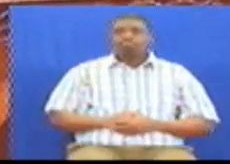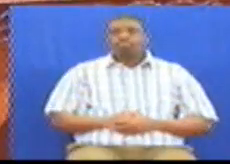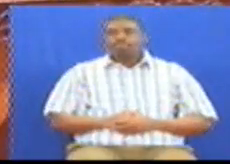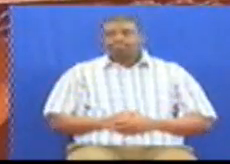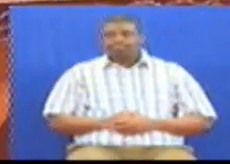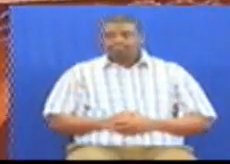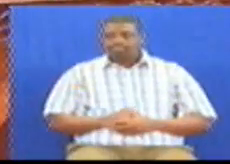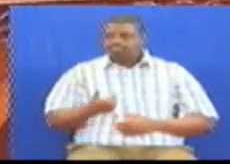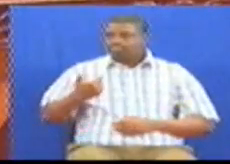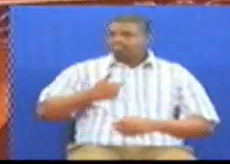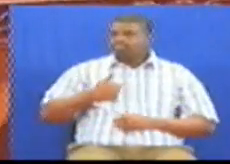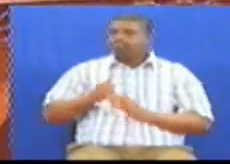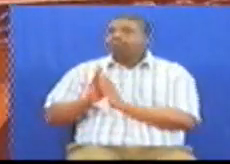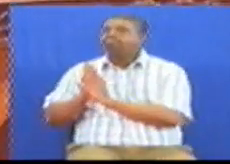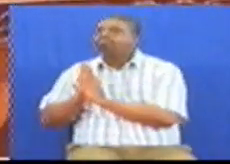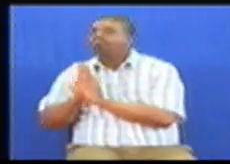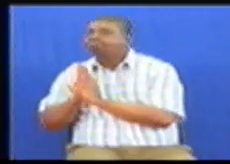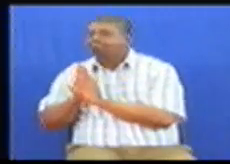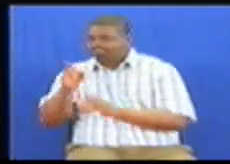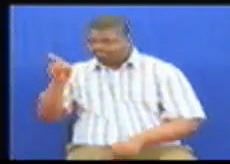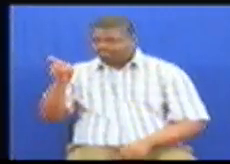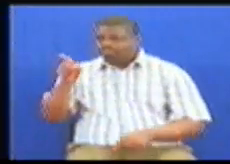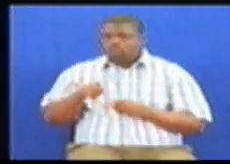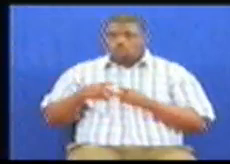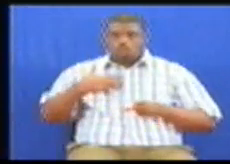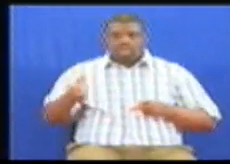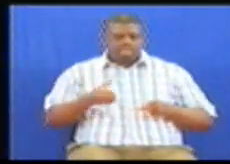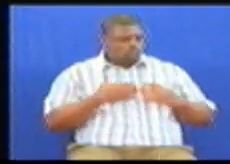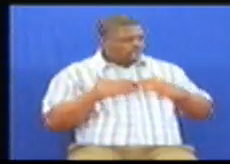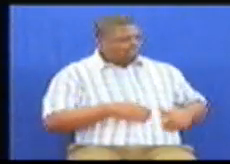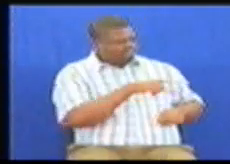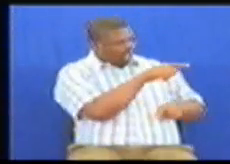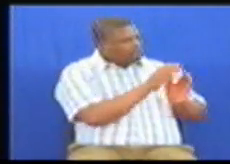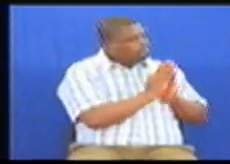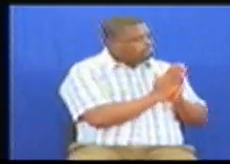Mimi nikushukuru sana Mheshimiwa Jafo na waziri wa afya,